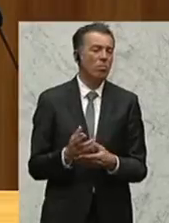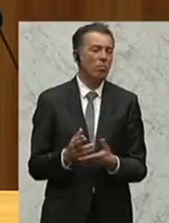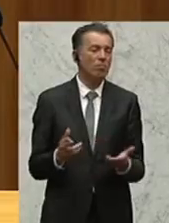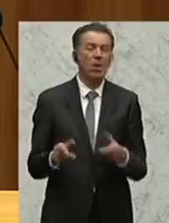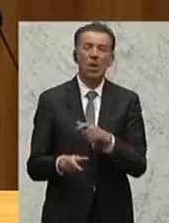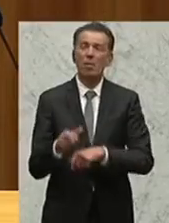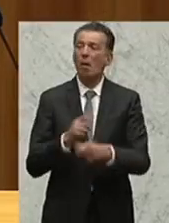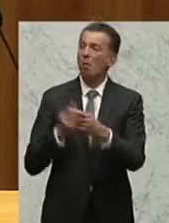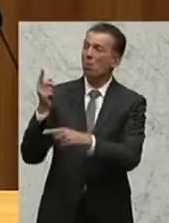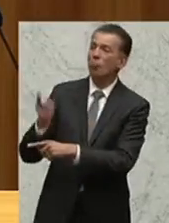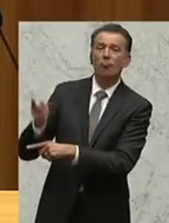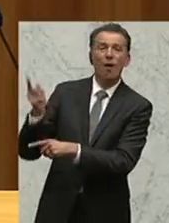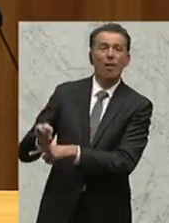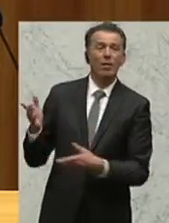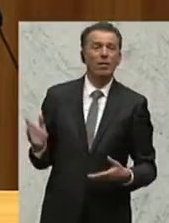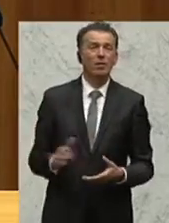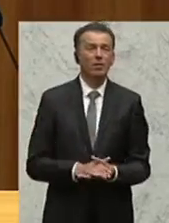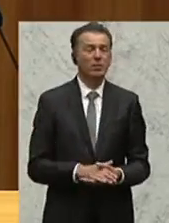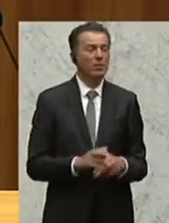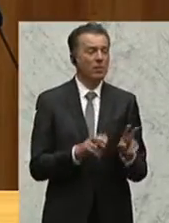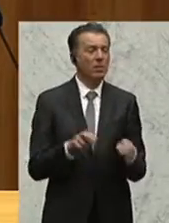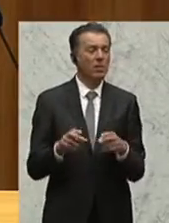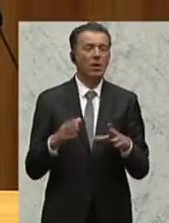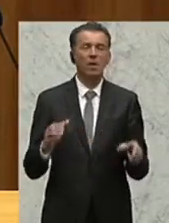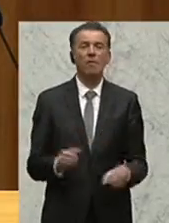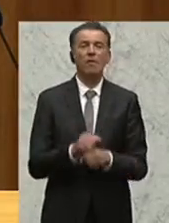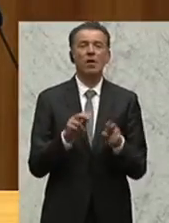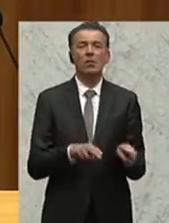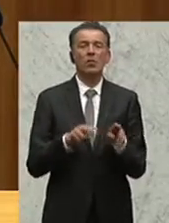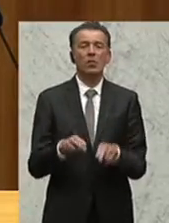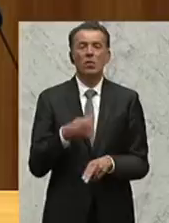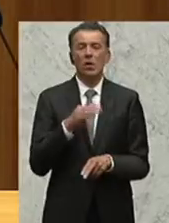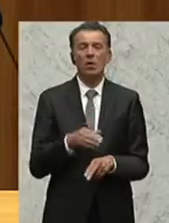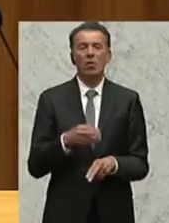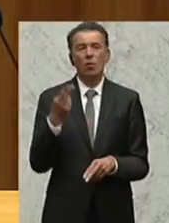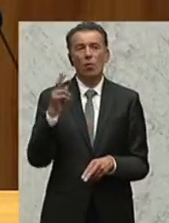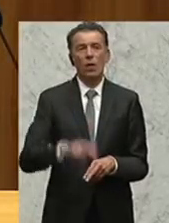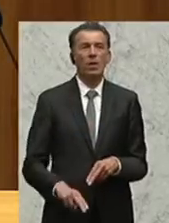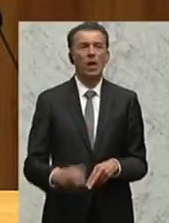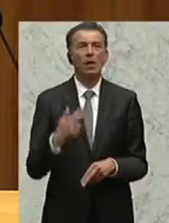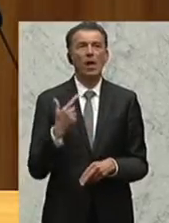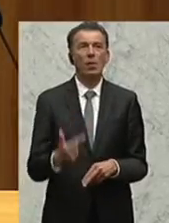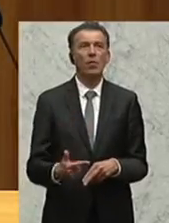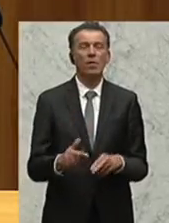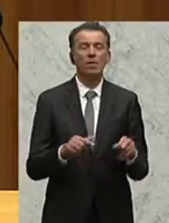zuständigen Beamtin bestellt. Ich zitiere aus dem Verfassungsgerichtshof Erkenntnis vom